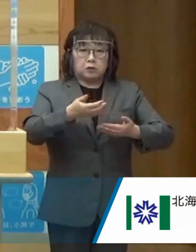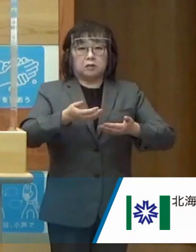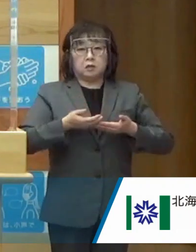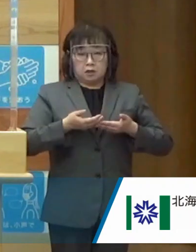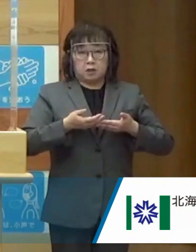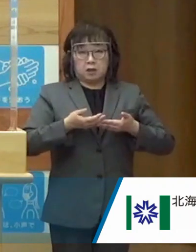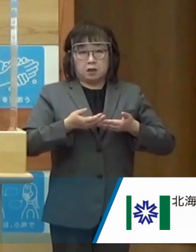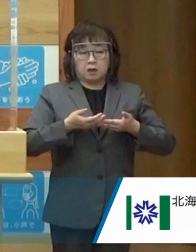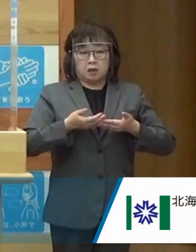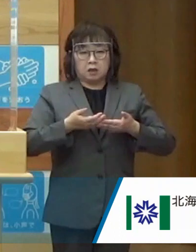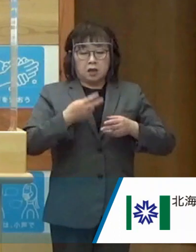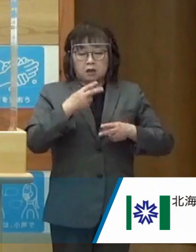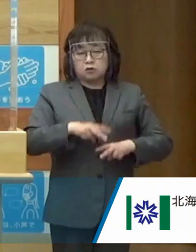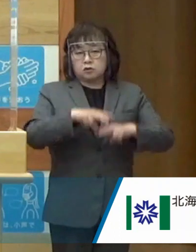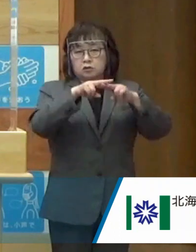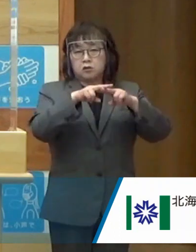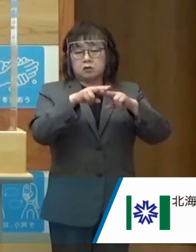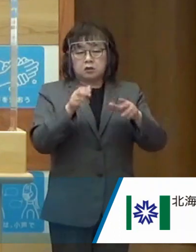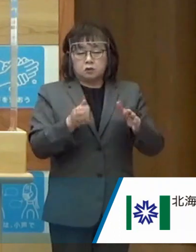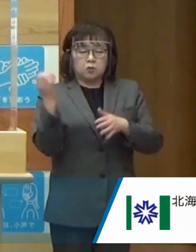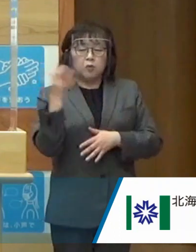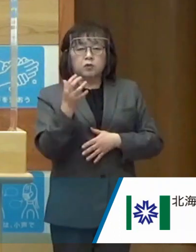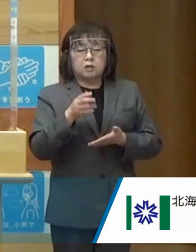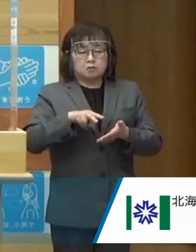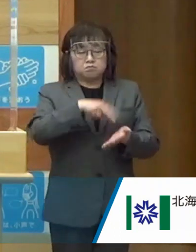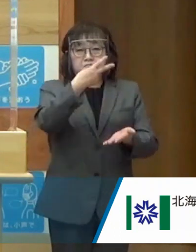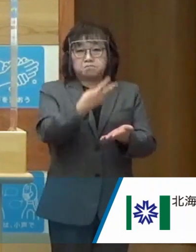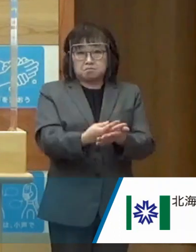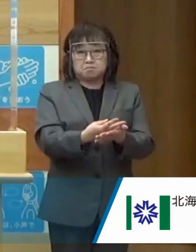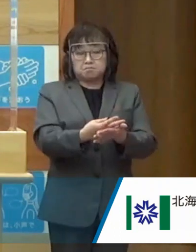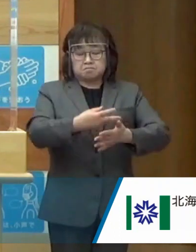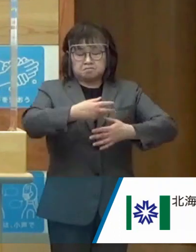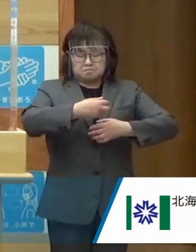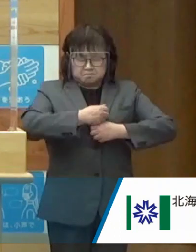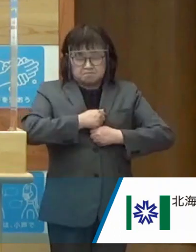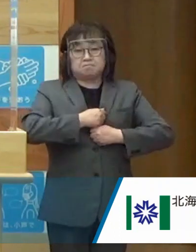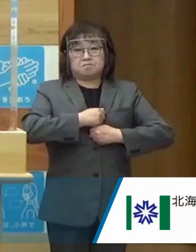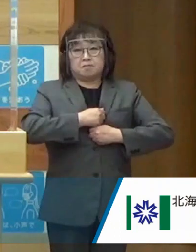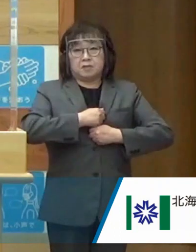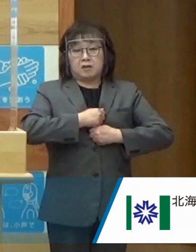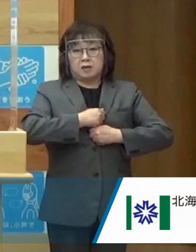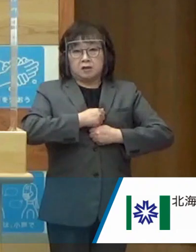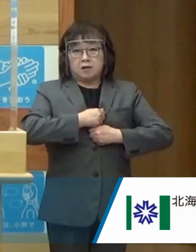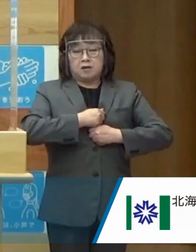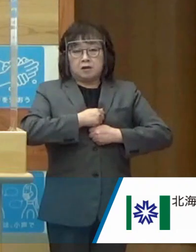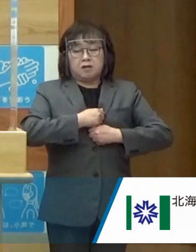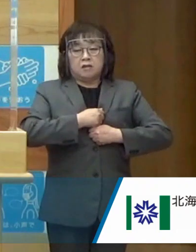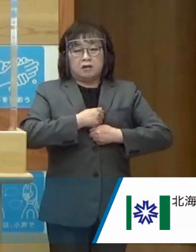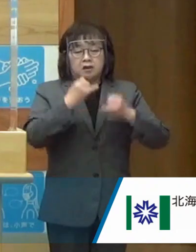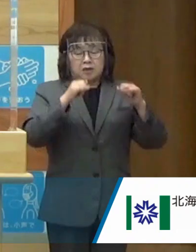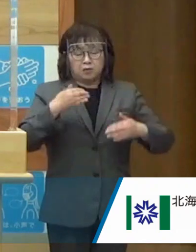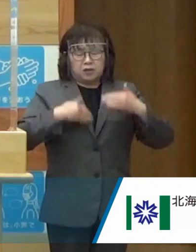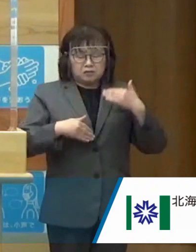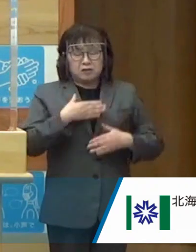ただいて、積雪や凍結によります転倒などにも、十分ご注意をいただきながら